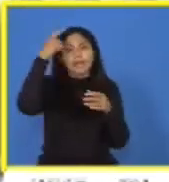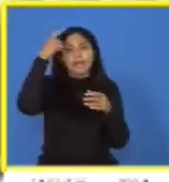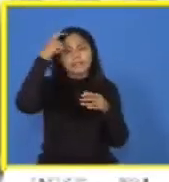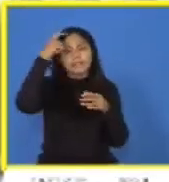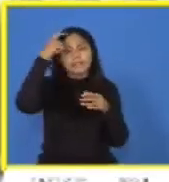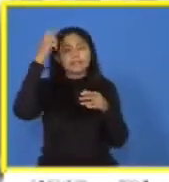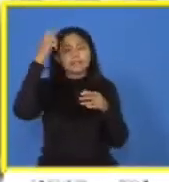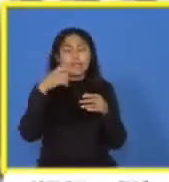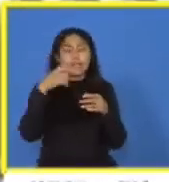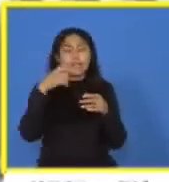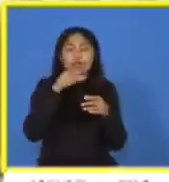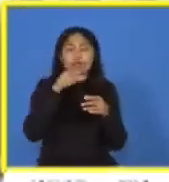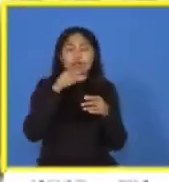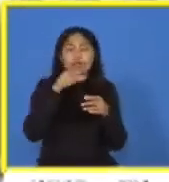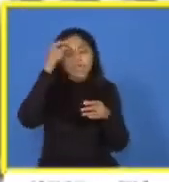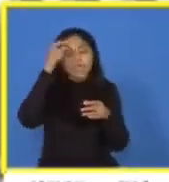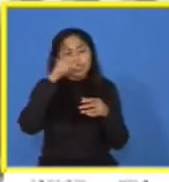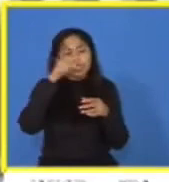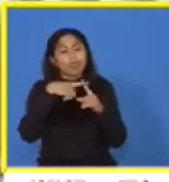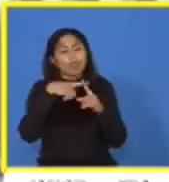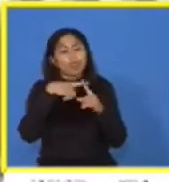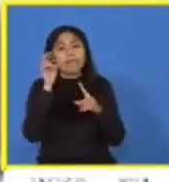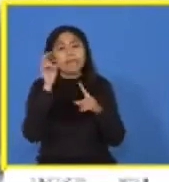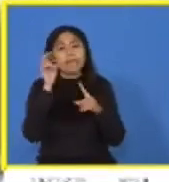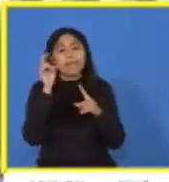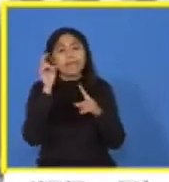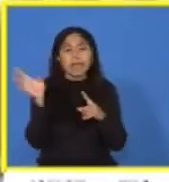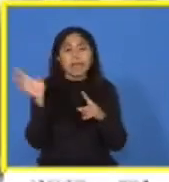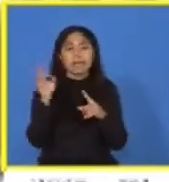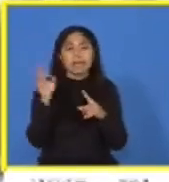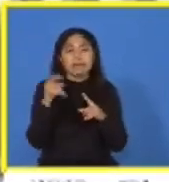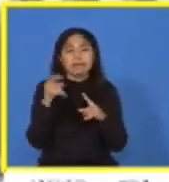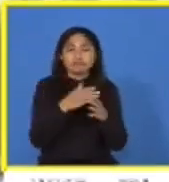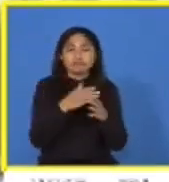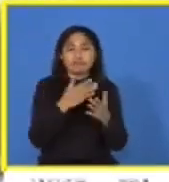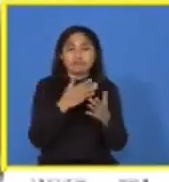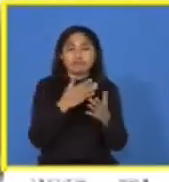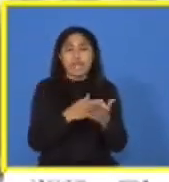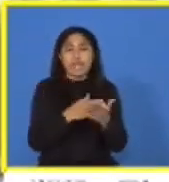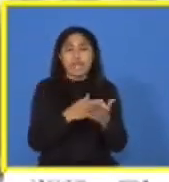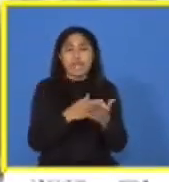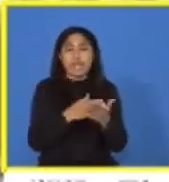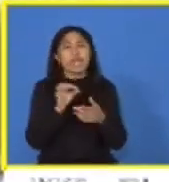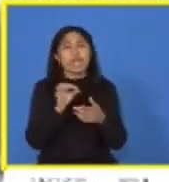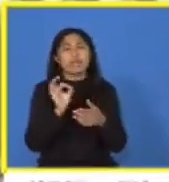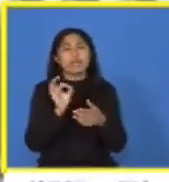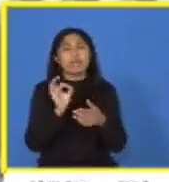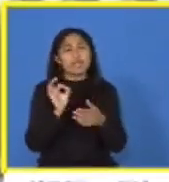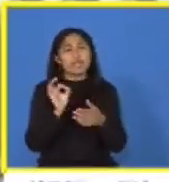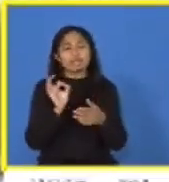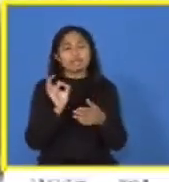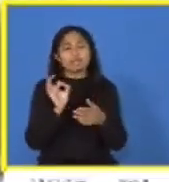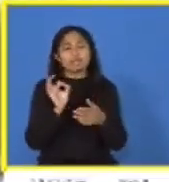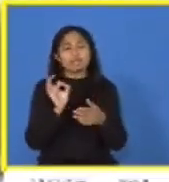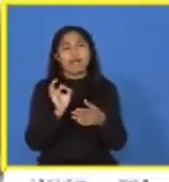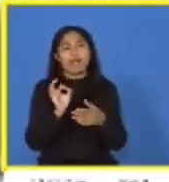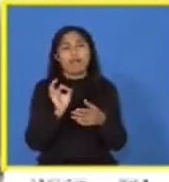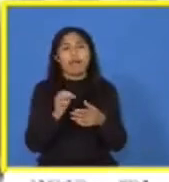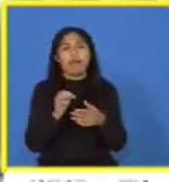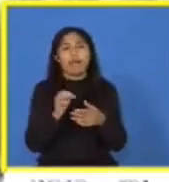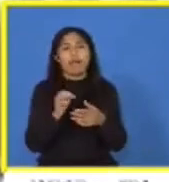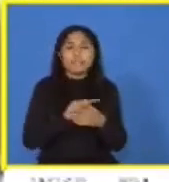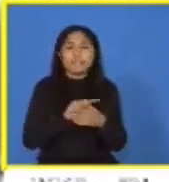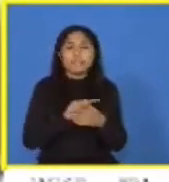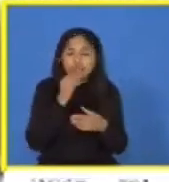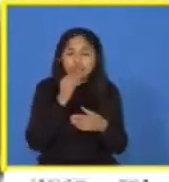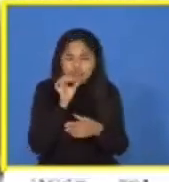mau tambah yang lain-lain yang di luar panduan pengobatan, itu tentunya tidak diperkenankan. Jadi boleh kami katakan